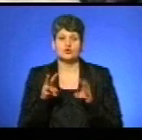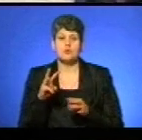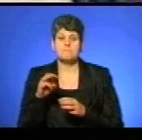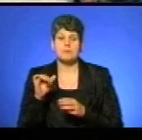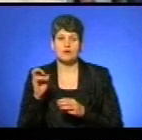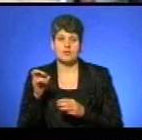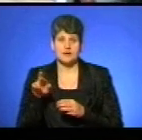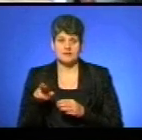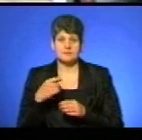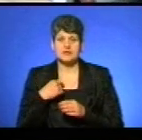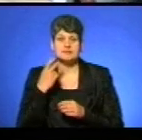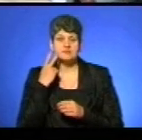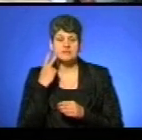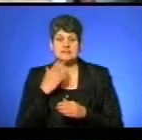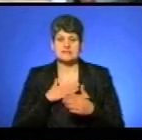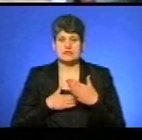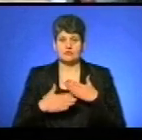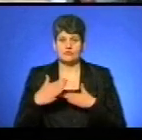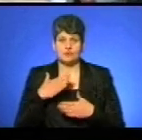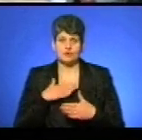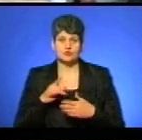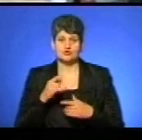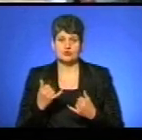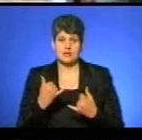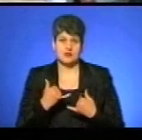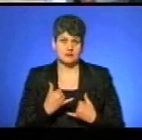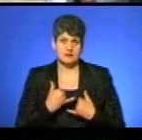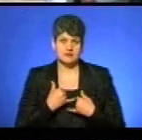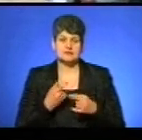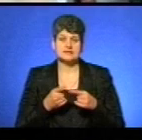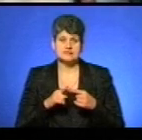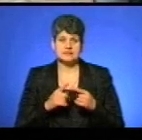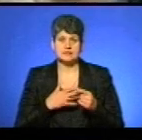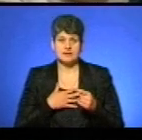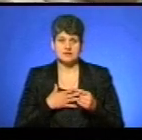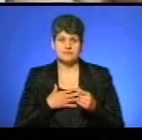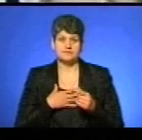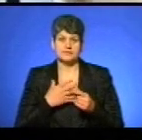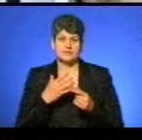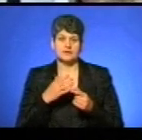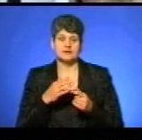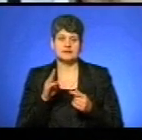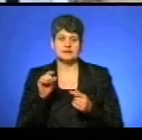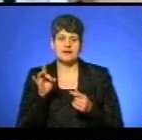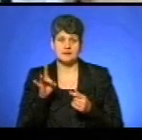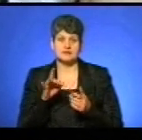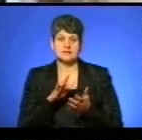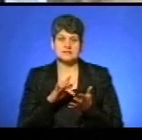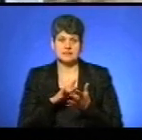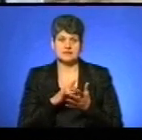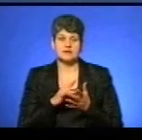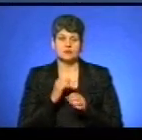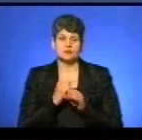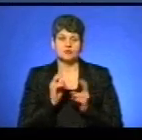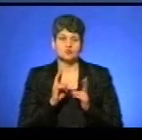завжди задоволені, що для нас цей наш степ-центр влаштовує